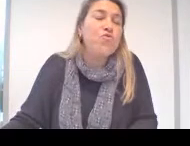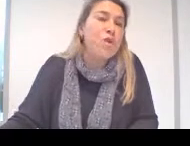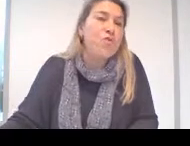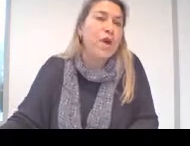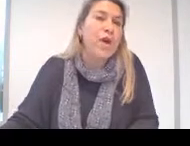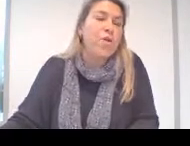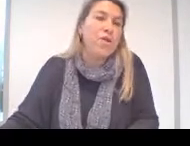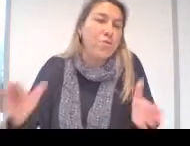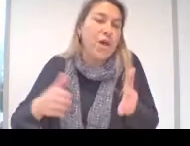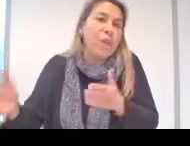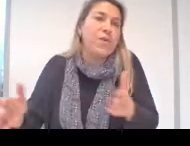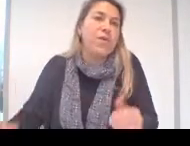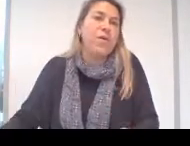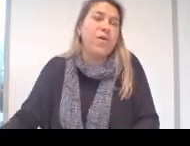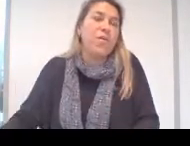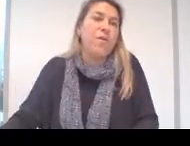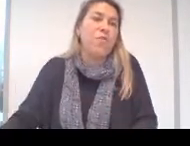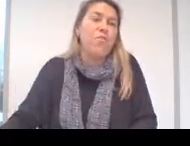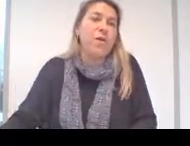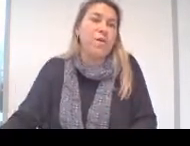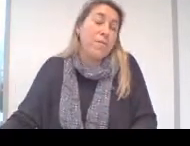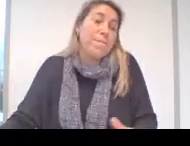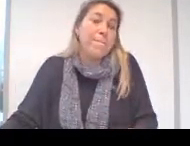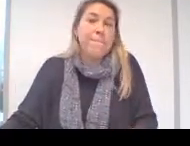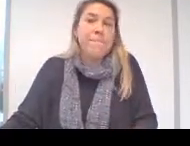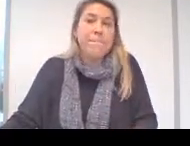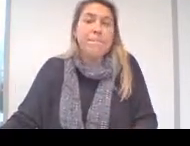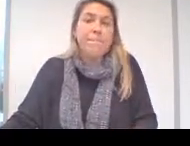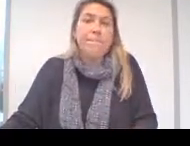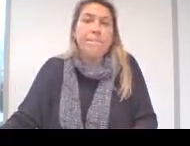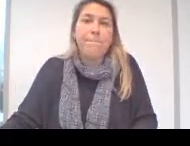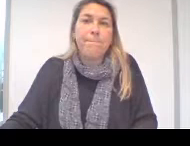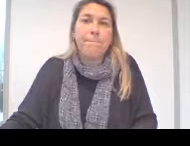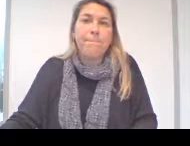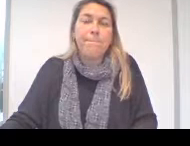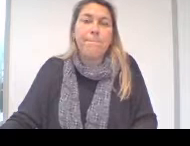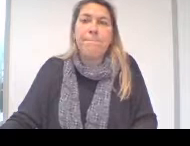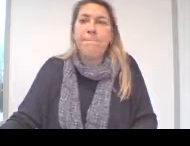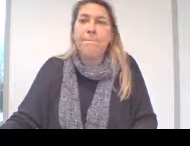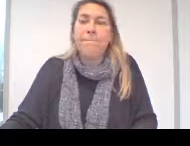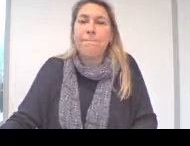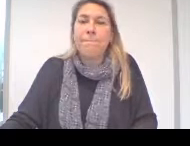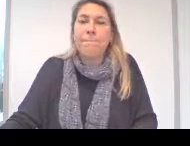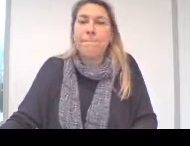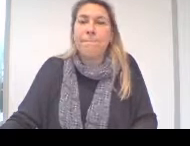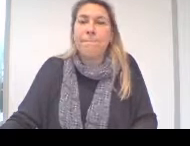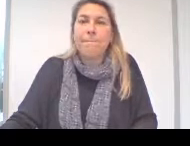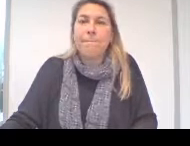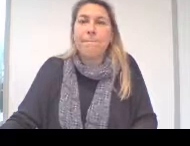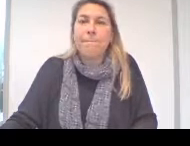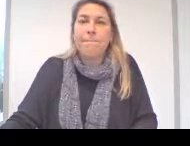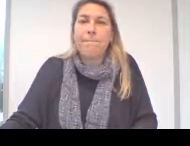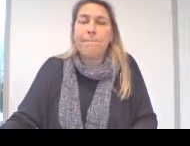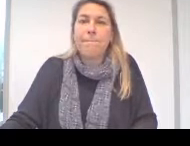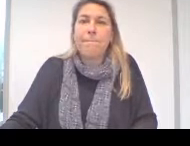Mais surtout sur les horaires. Métiers, alors, les horaires et puis le travail en. Les métiers de la restauration, de la cuisine, mais aussi